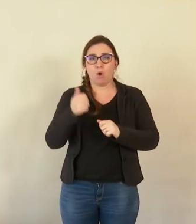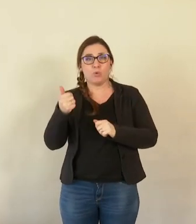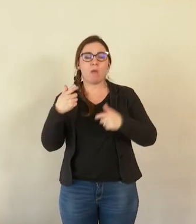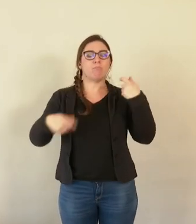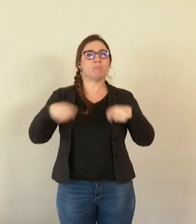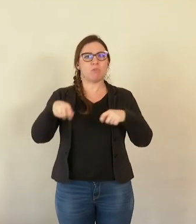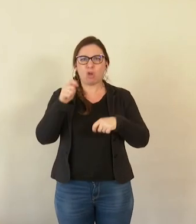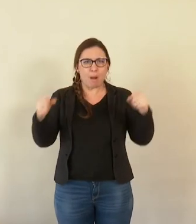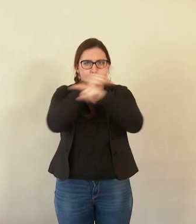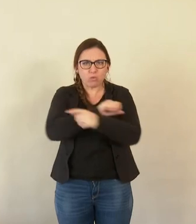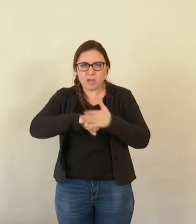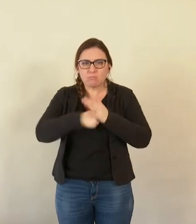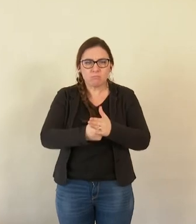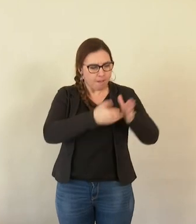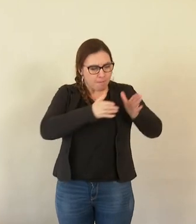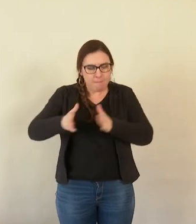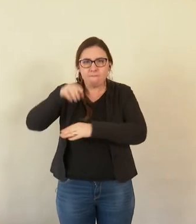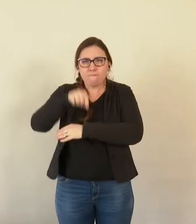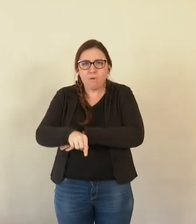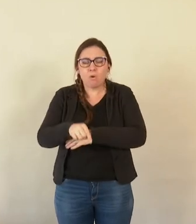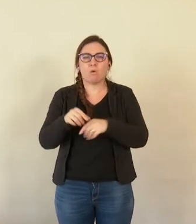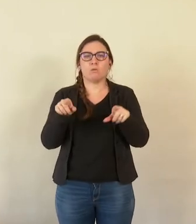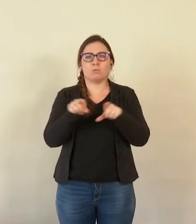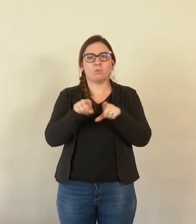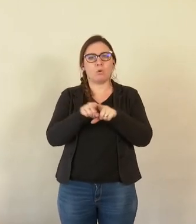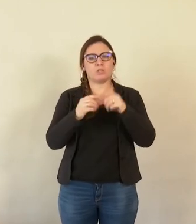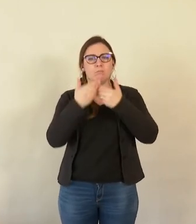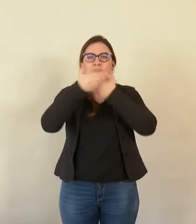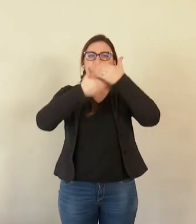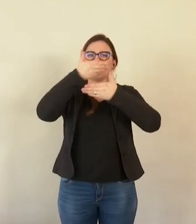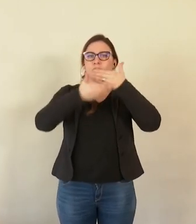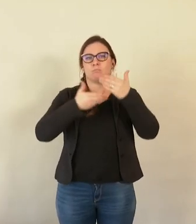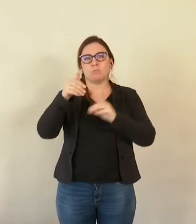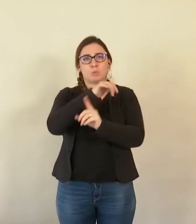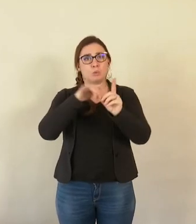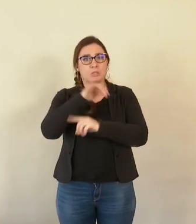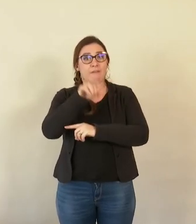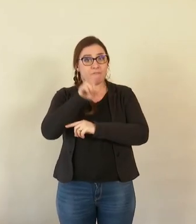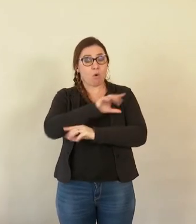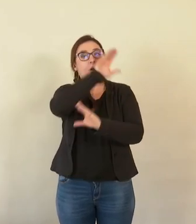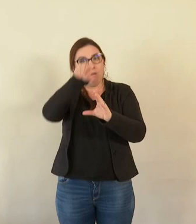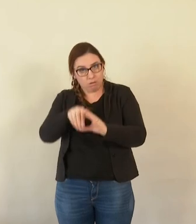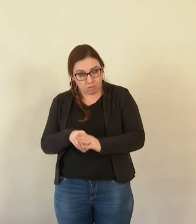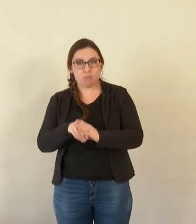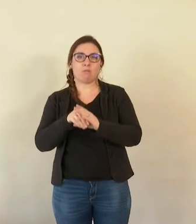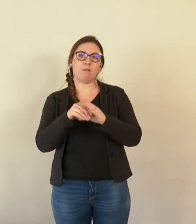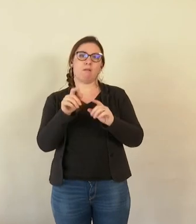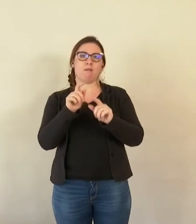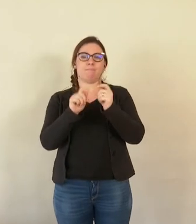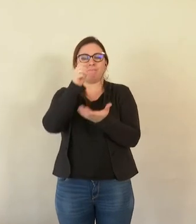maintenir le cadre en proposant d'intégrer dans l'obligation de construire du logement social une part dédiée au logement